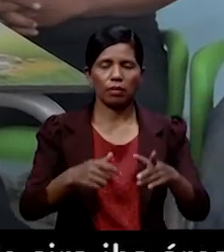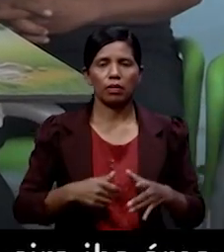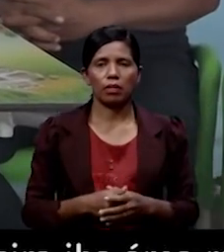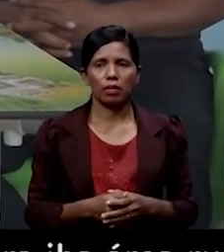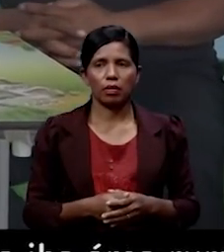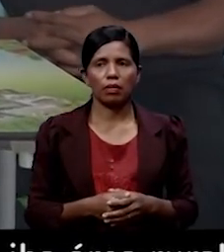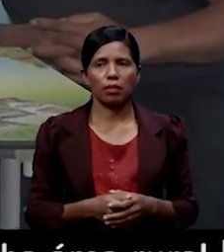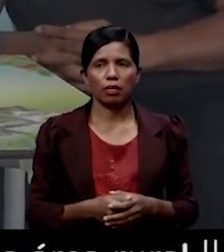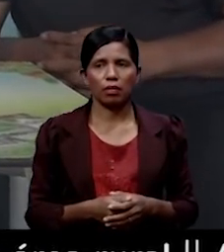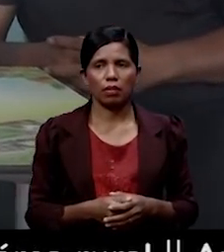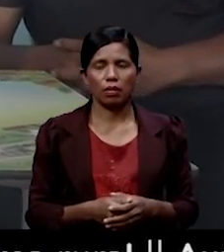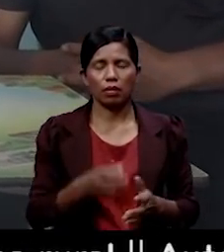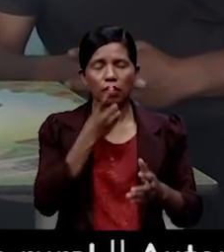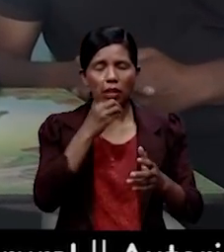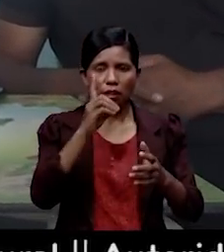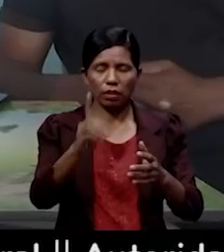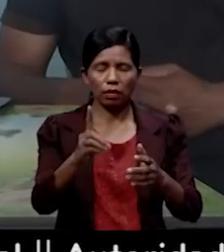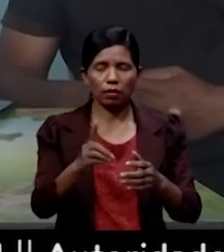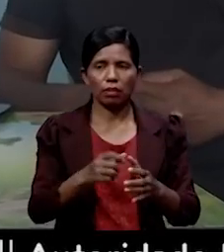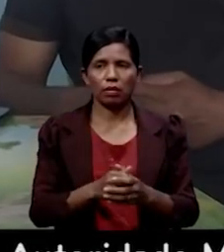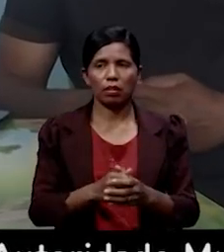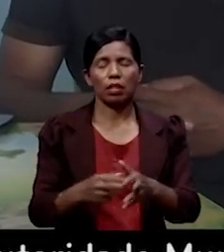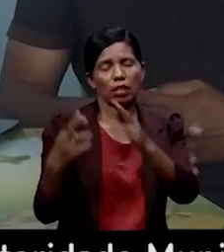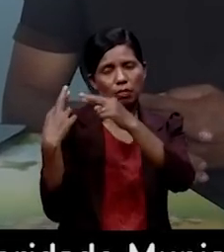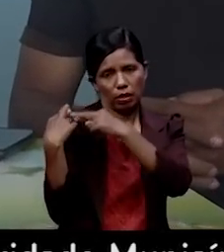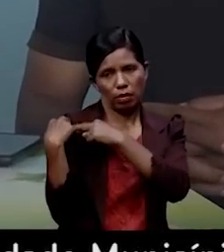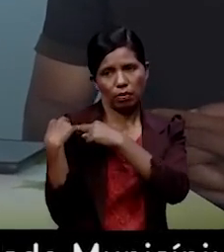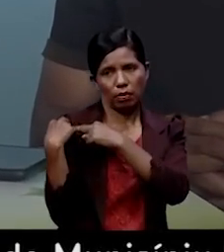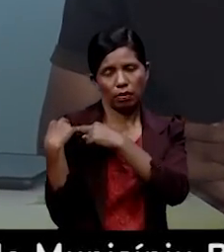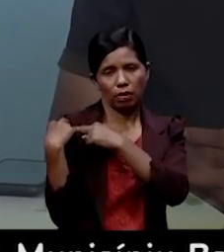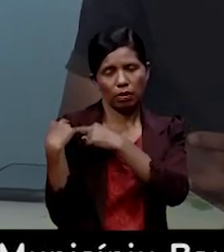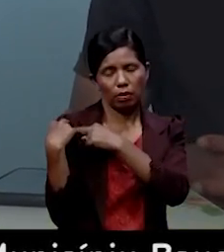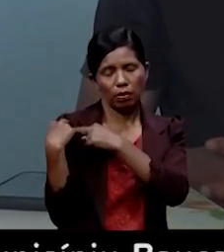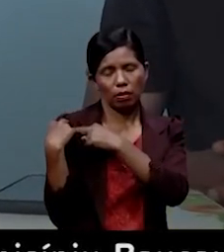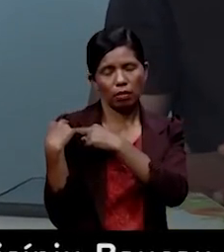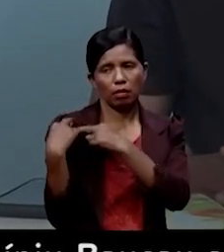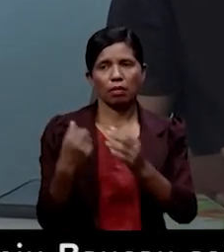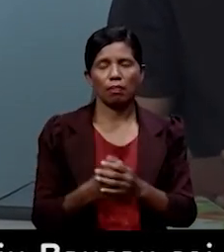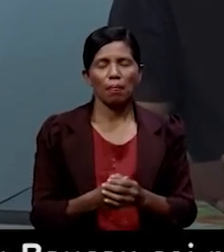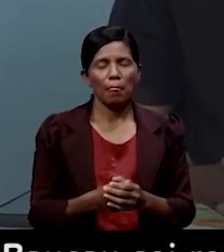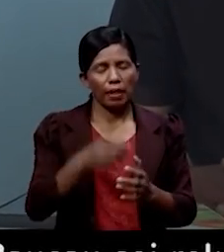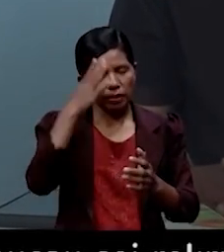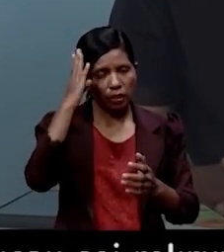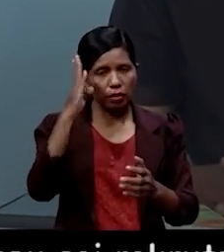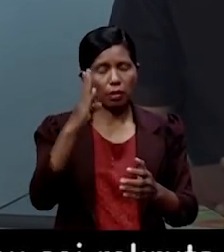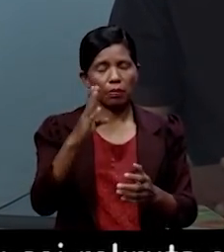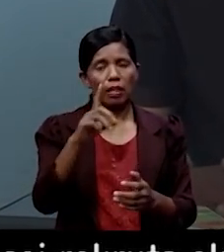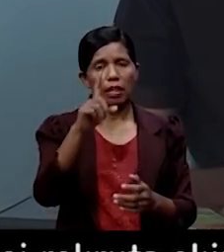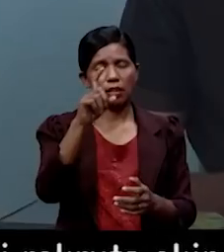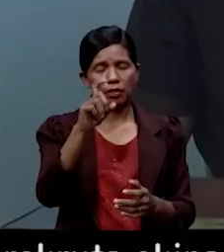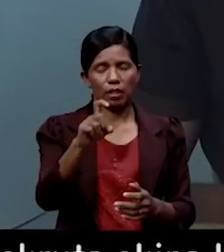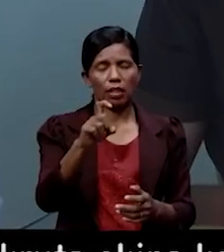katak deklarasaun memak responsable masimu ba Expo Dubai nian senior Slinger Manuel